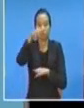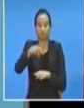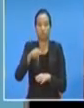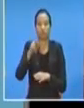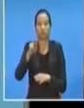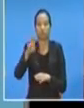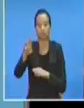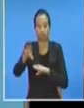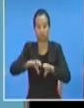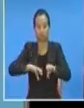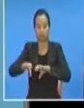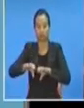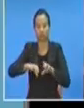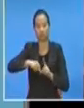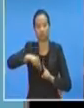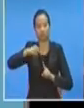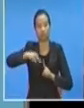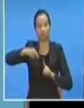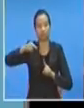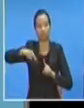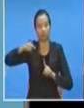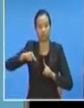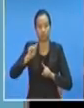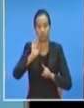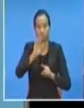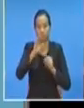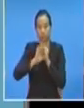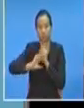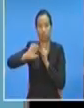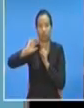องค์กรจัดสรรคลื่นความถี่ของกสทช.